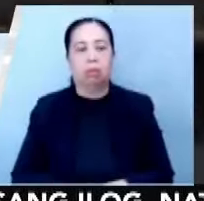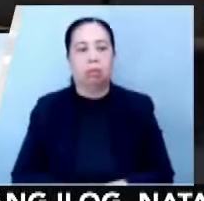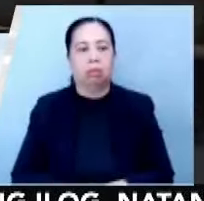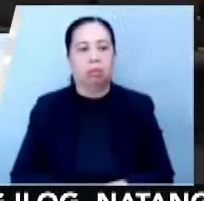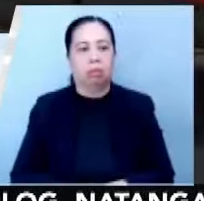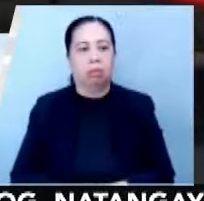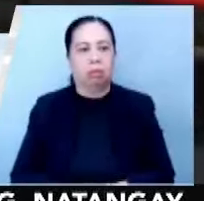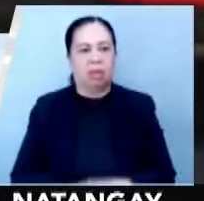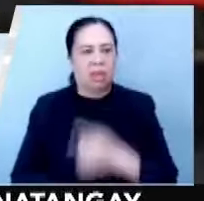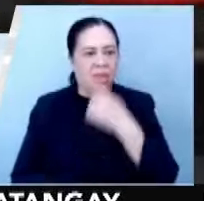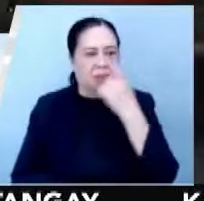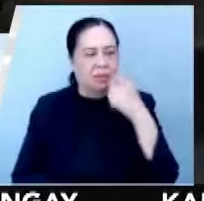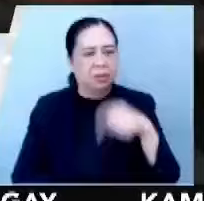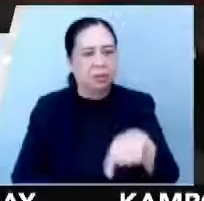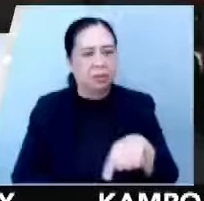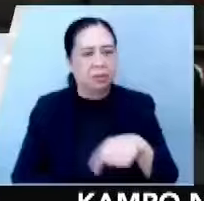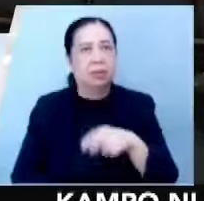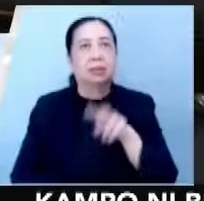kasi...